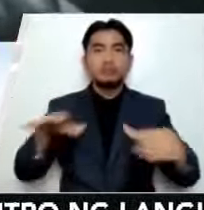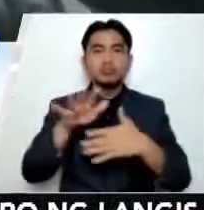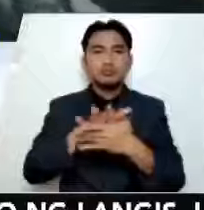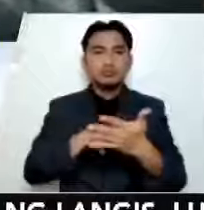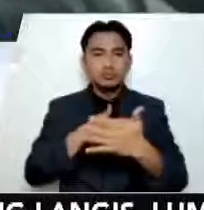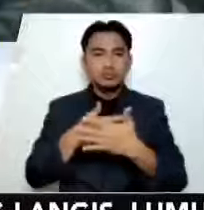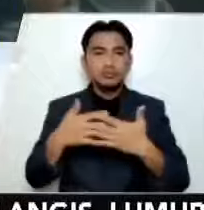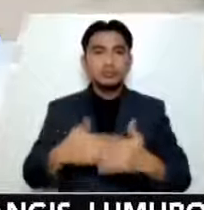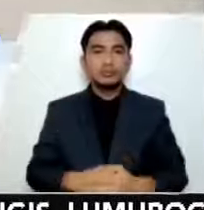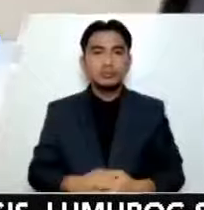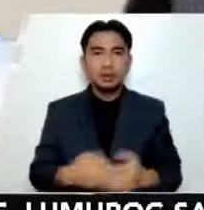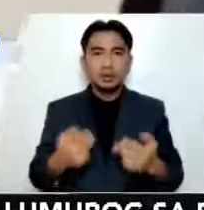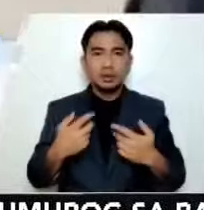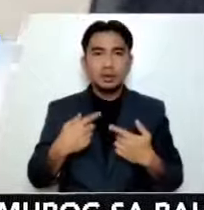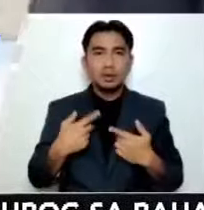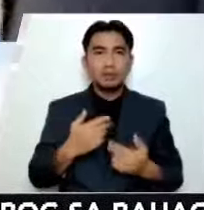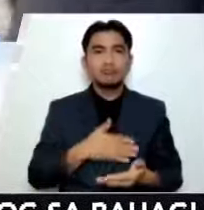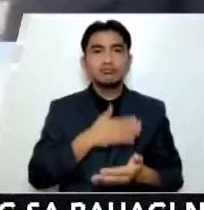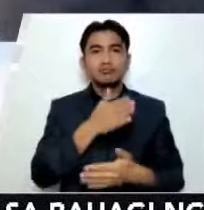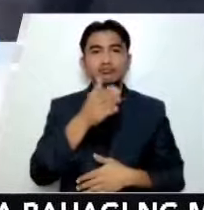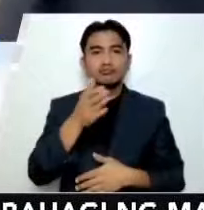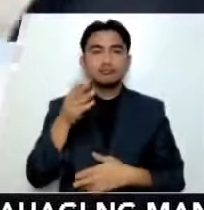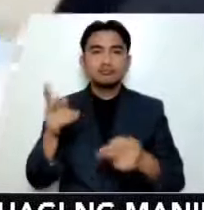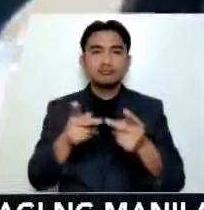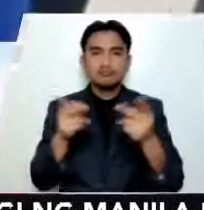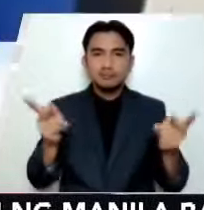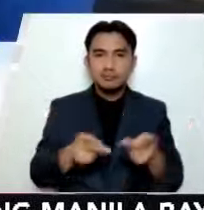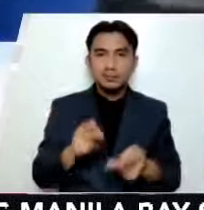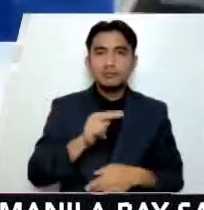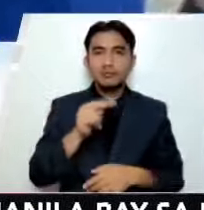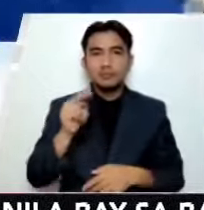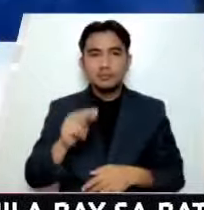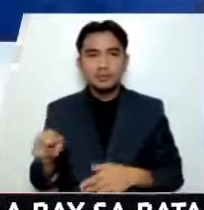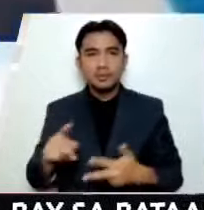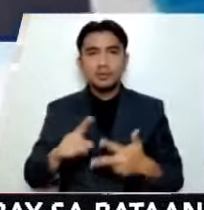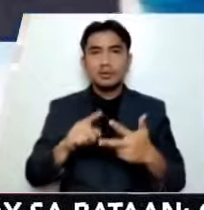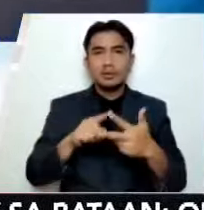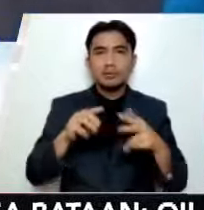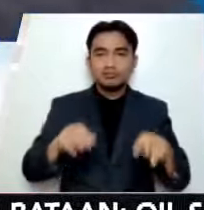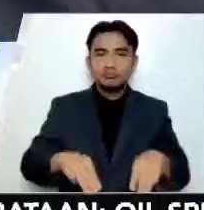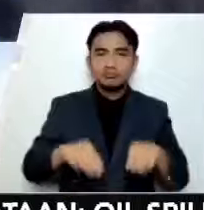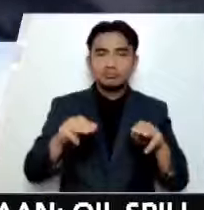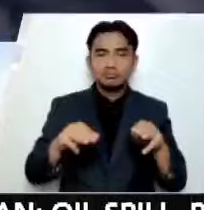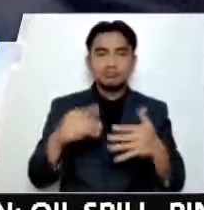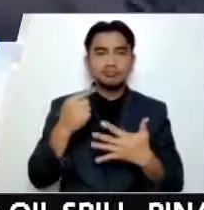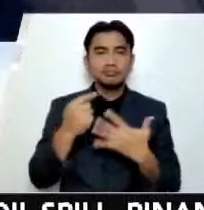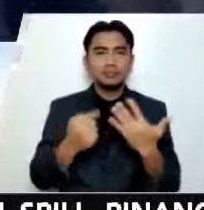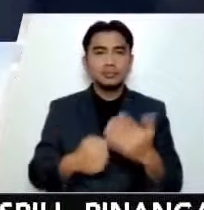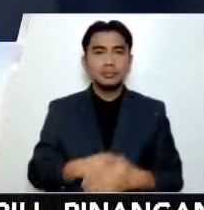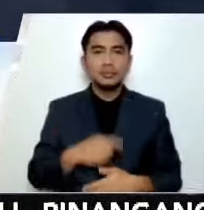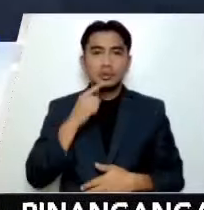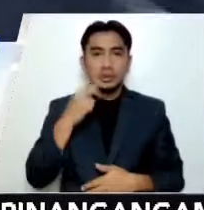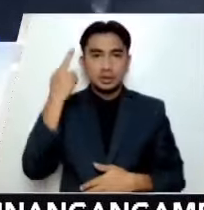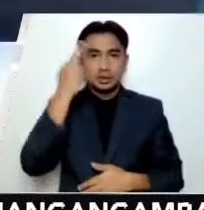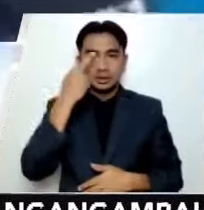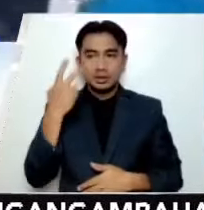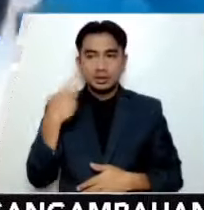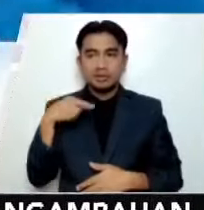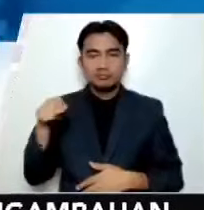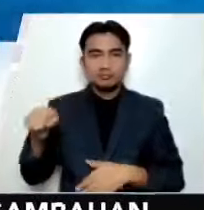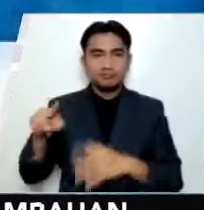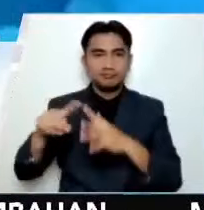Obando, Malabon at Navotas, kung saan matatagpuan ang sinasabing dahilan ng matinding pagbaha, ang